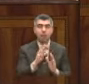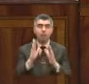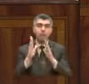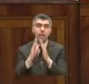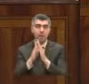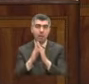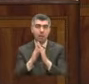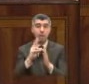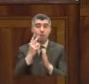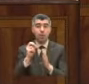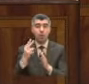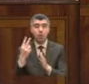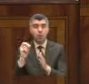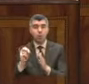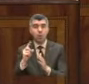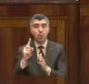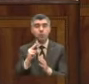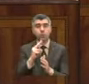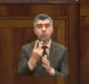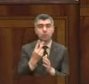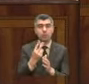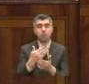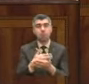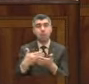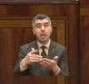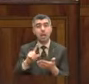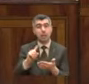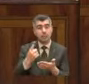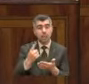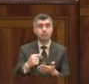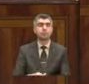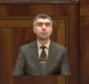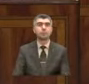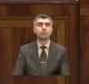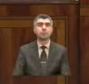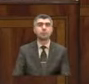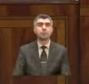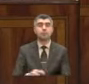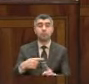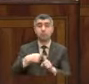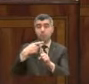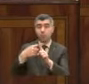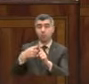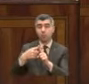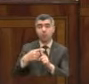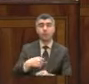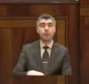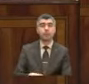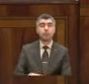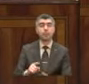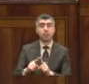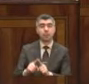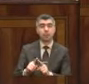لغاية 2020 21 مليار ديال الدرهم، 21 مليار ديال الدرهم زائد البرنامج الوطني الجديد الذي أطلق